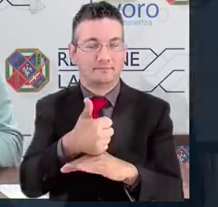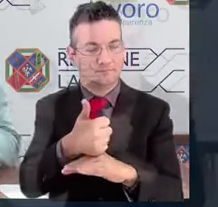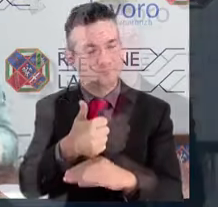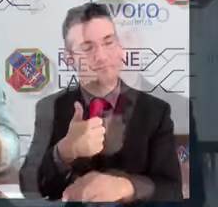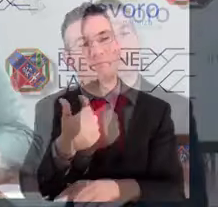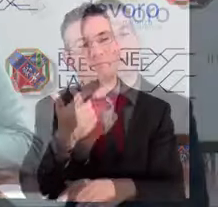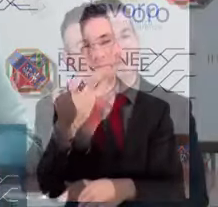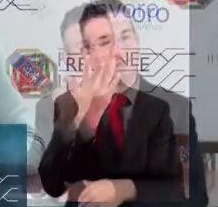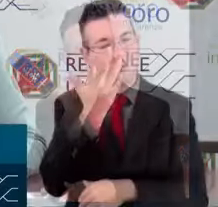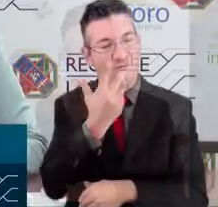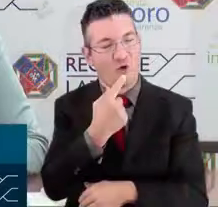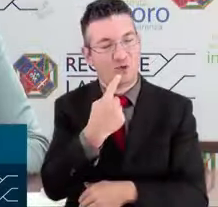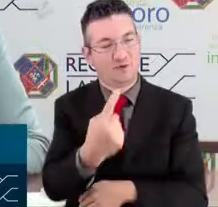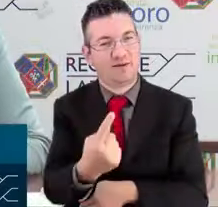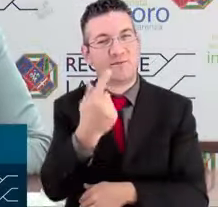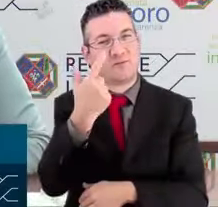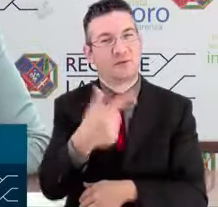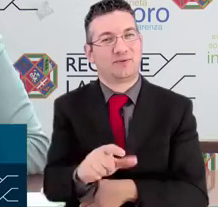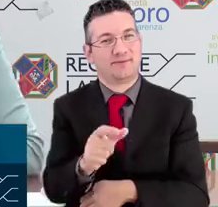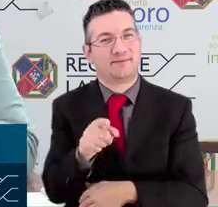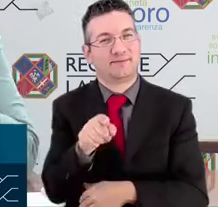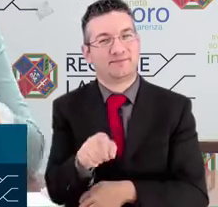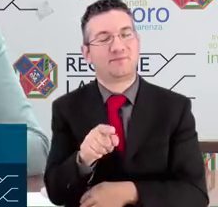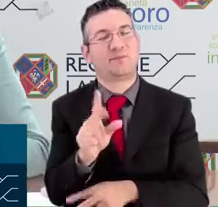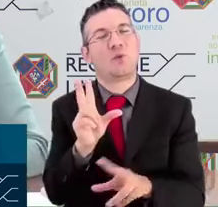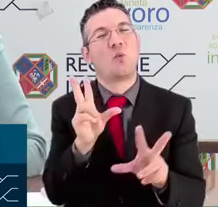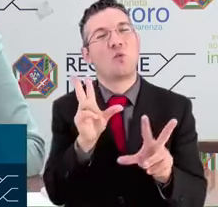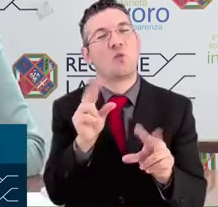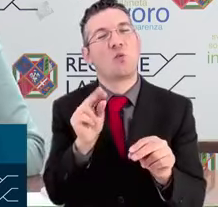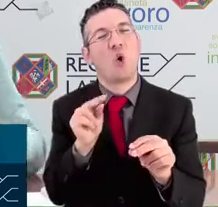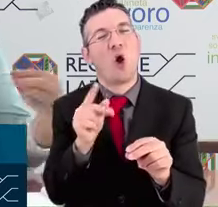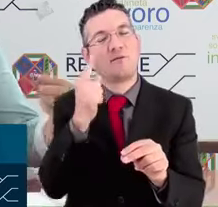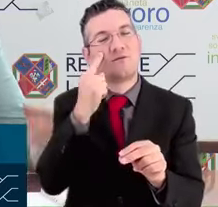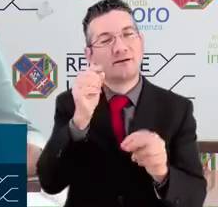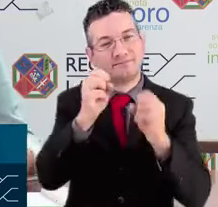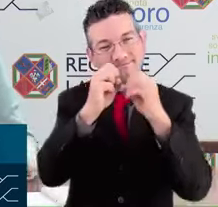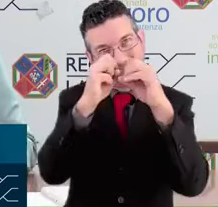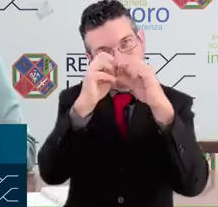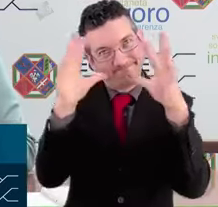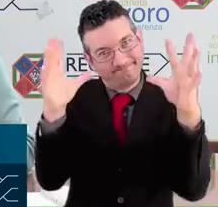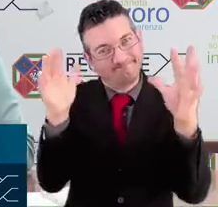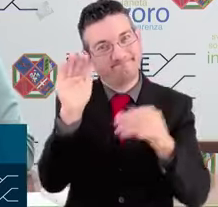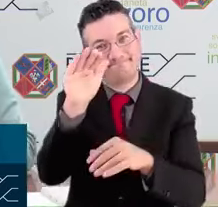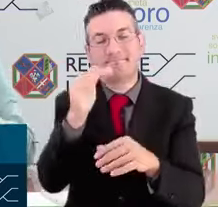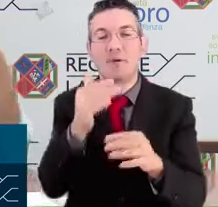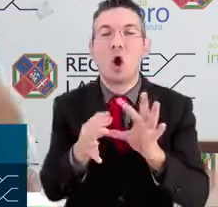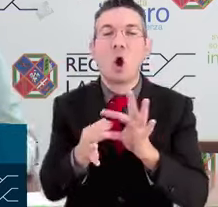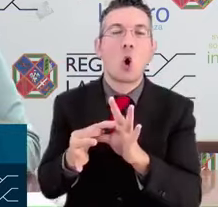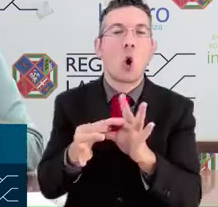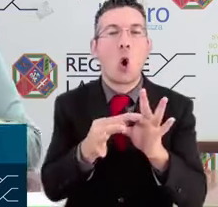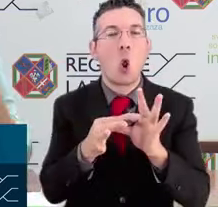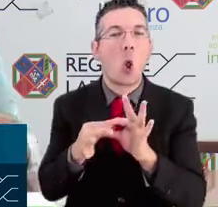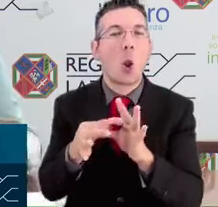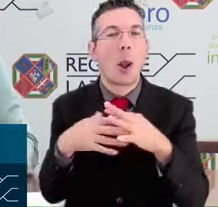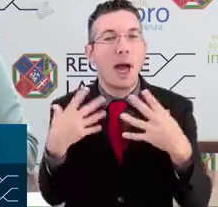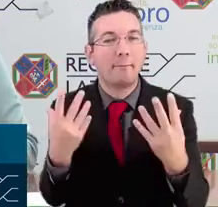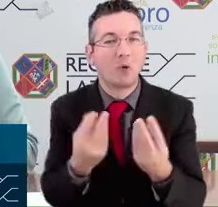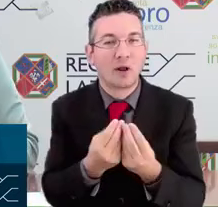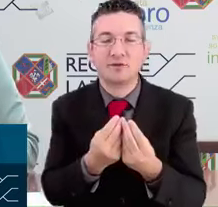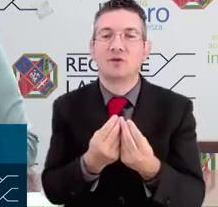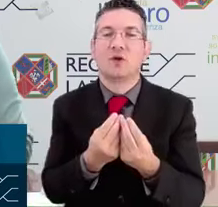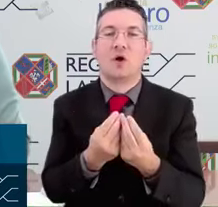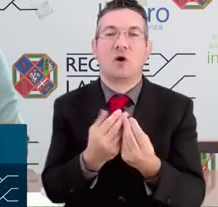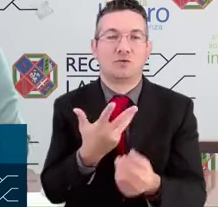va nell'ottica di quella nuova visione e anche di collaborazione che dobbiamo a tutti i livelli e tra tutte le